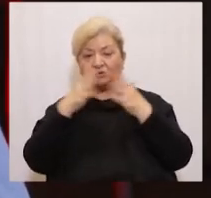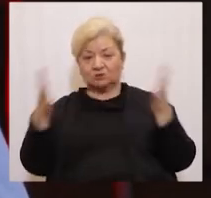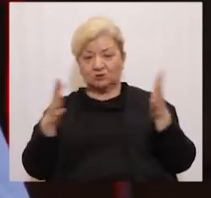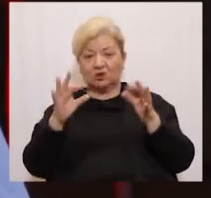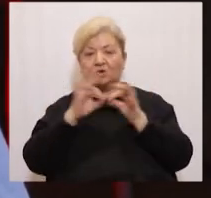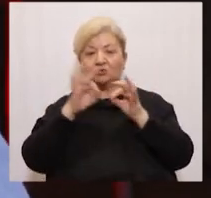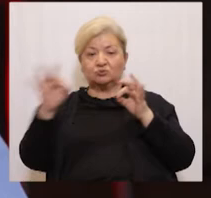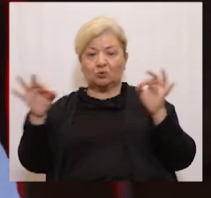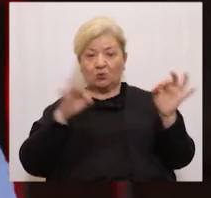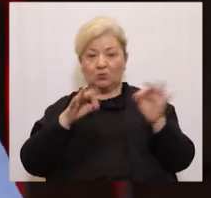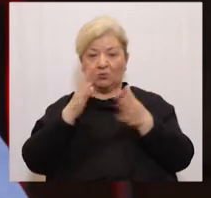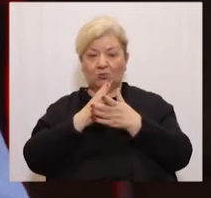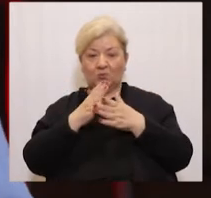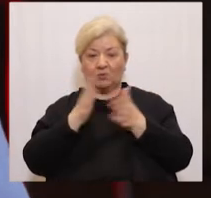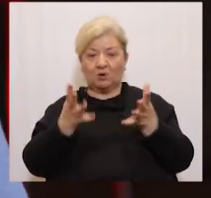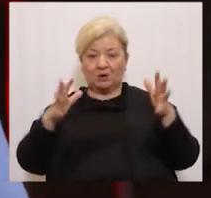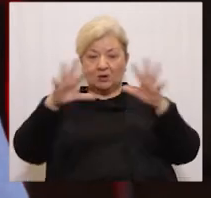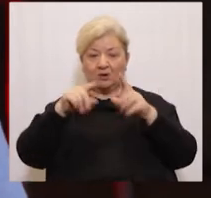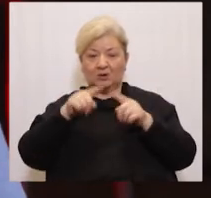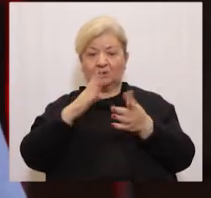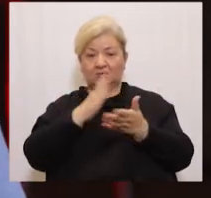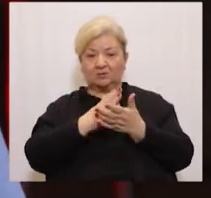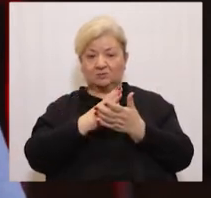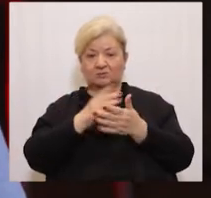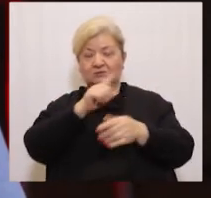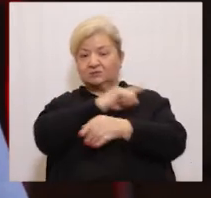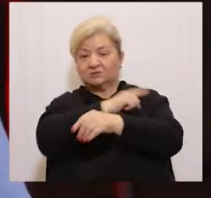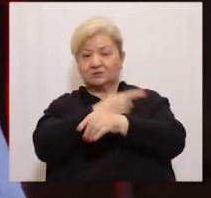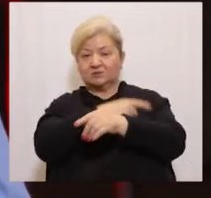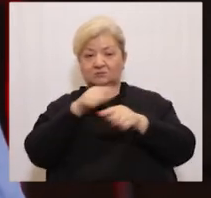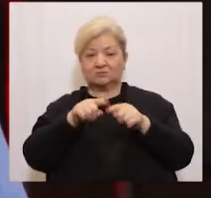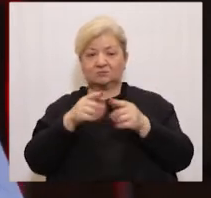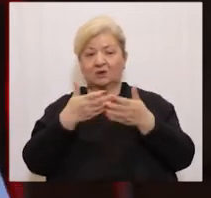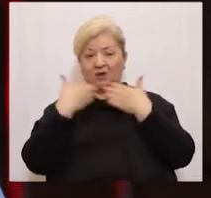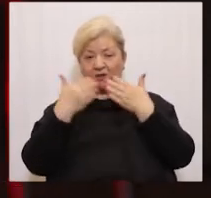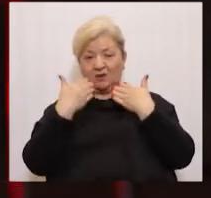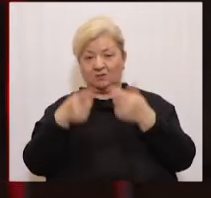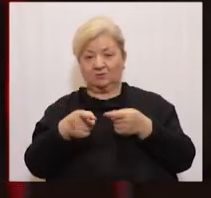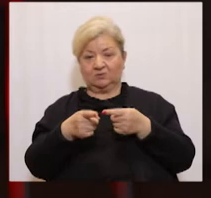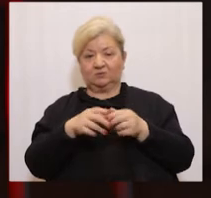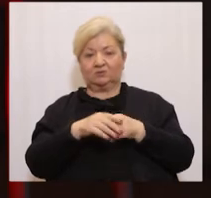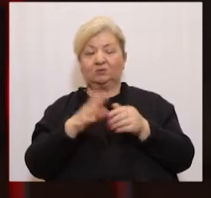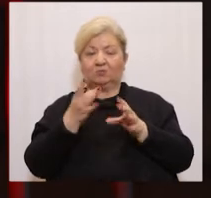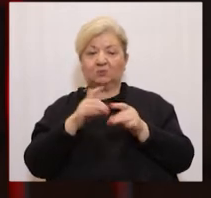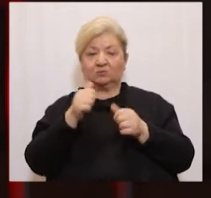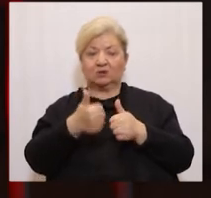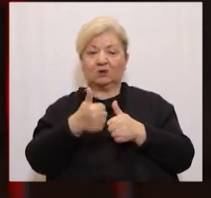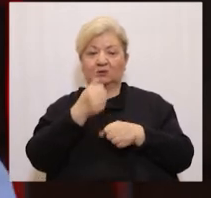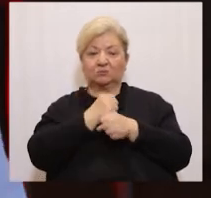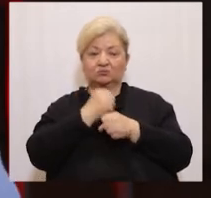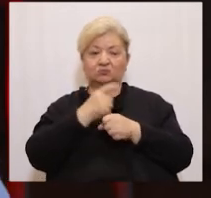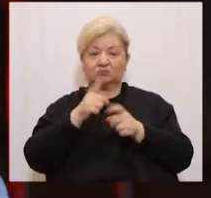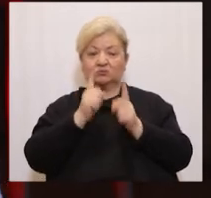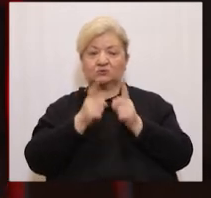ზომასთან შედარებით ჩვენ ვუგულყველყოფთ ყველანაირ ძალას მათ შორის. გამარტივებაა, ხო? თუმცა კარგად მუშაობს, იმიტომ რომ ახლოს